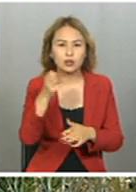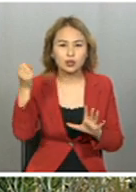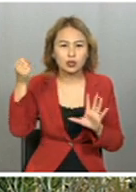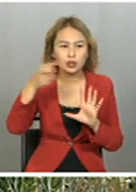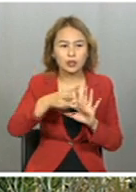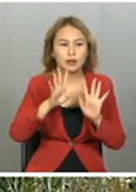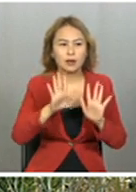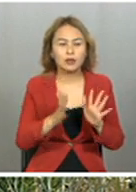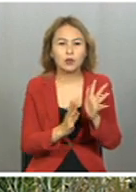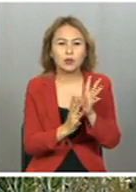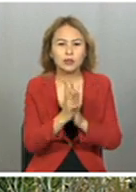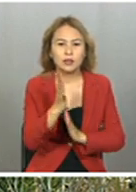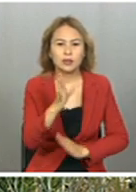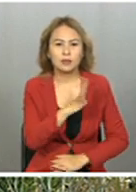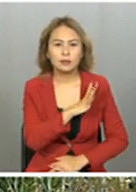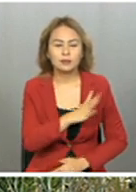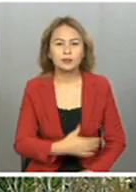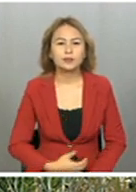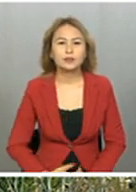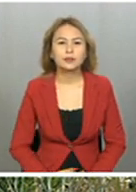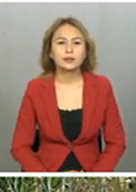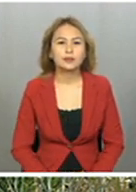жерлерде өсірген.